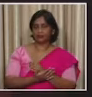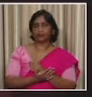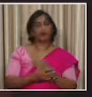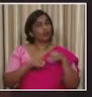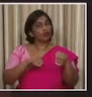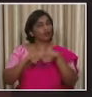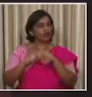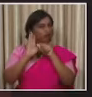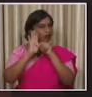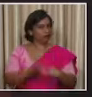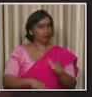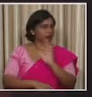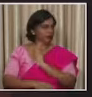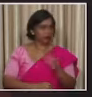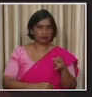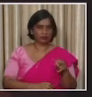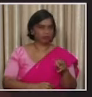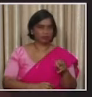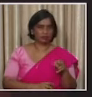ගොවියව අවතක්සේරු කරන්න එපා.